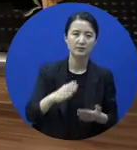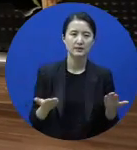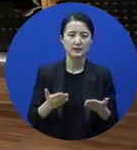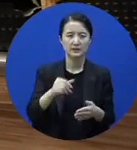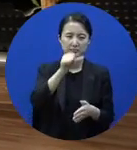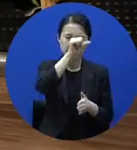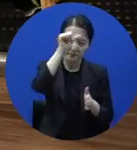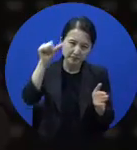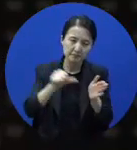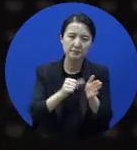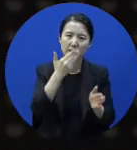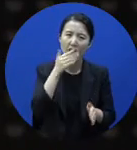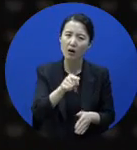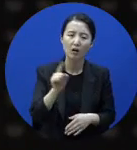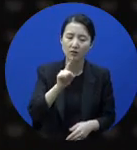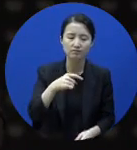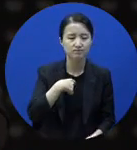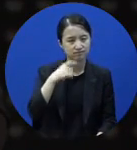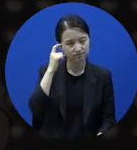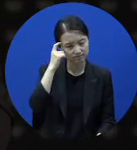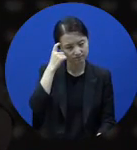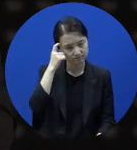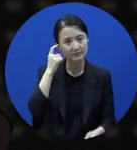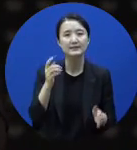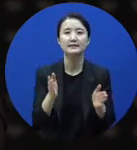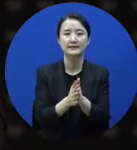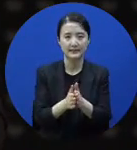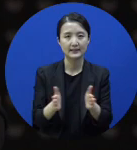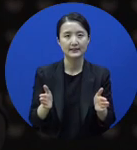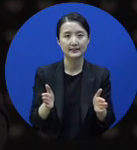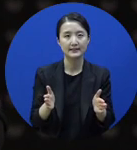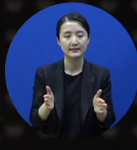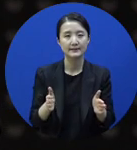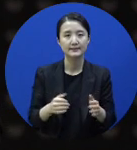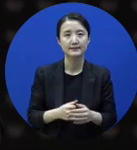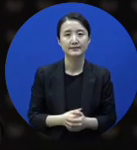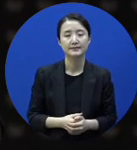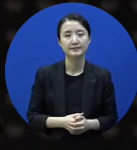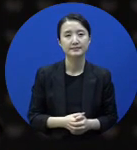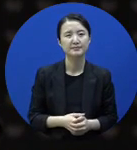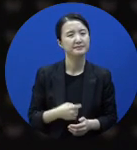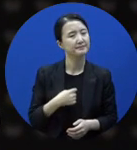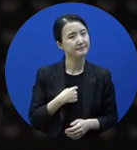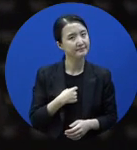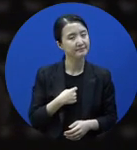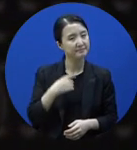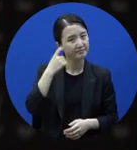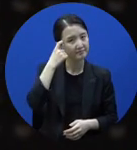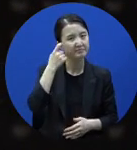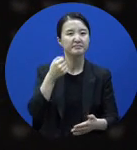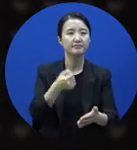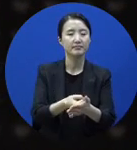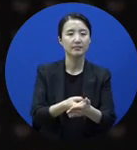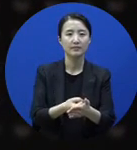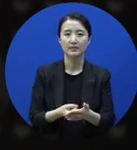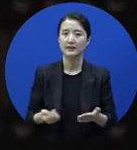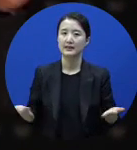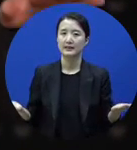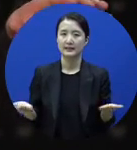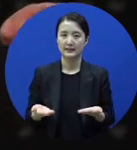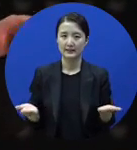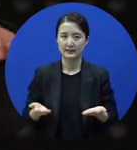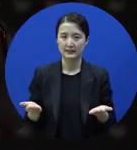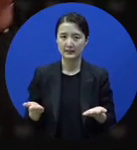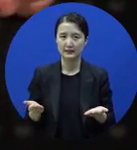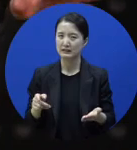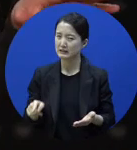수밖에 없는 거죠. 그래서 직장에 있기보단 저는 직장에서는 그렇게 큰 답이 없을 것 같아서 저녁에 땡 하면 이제 도망